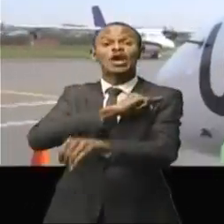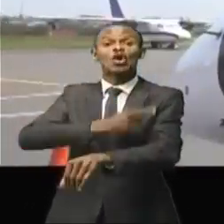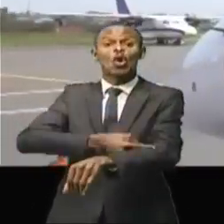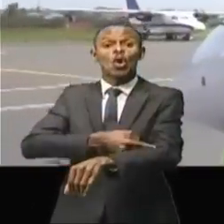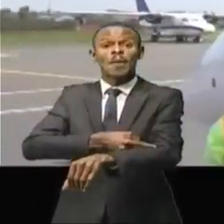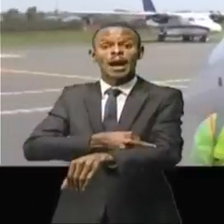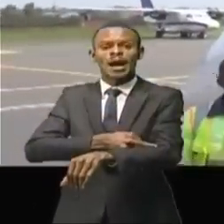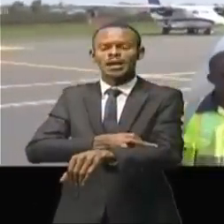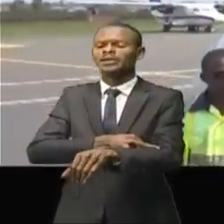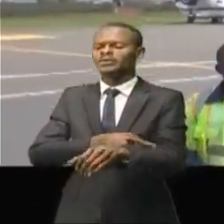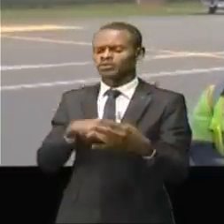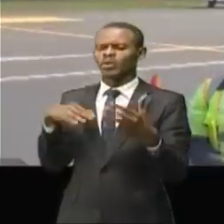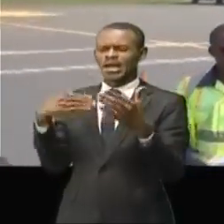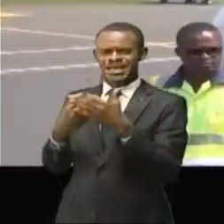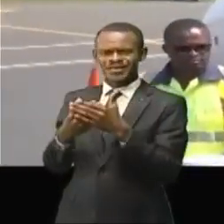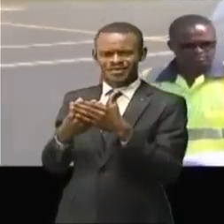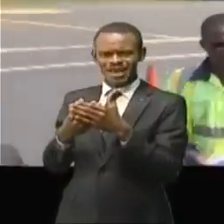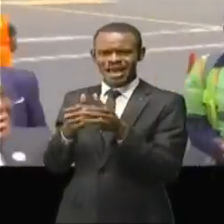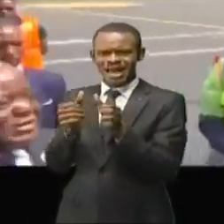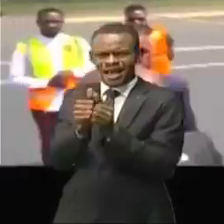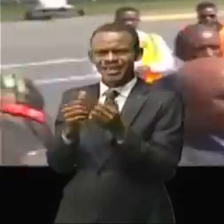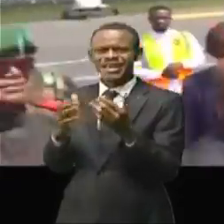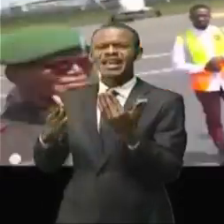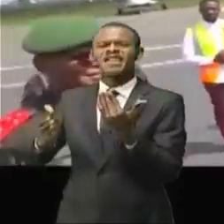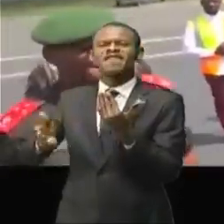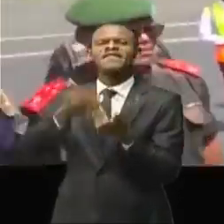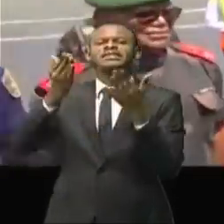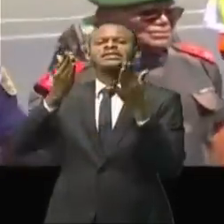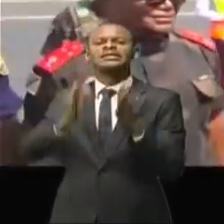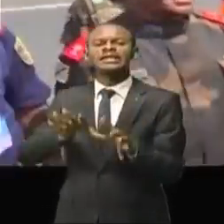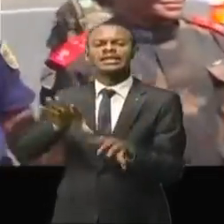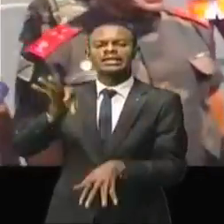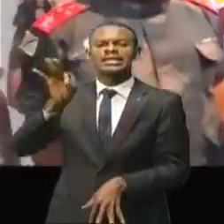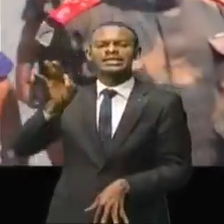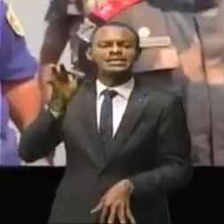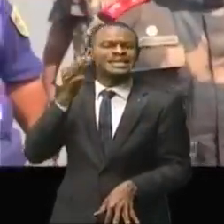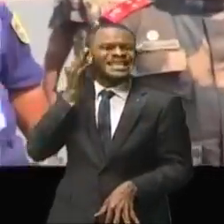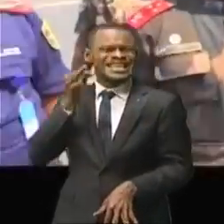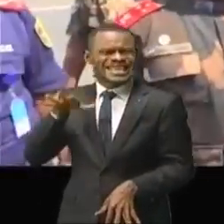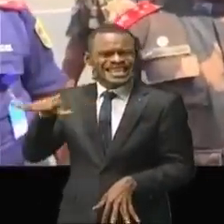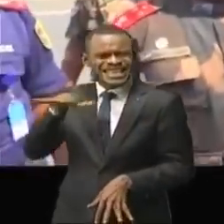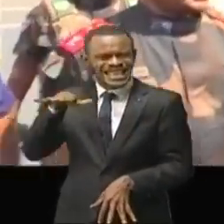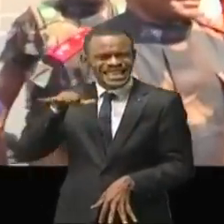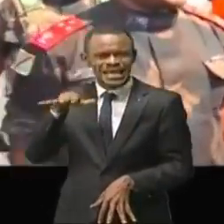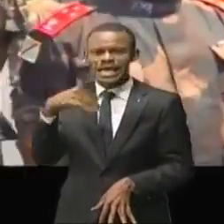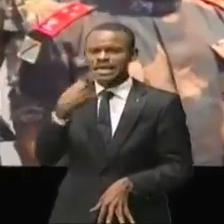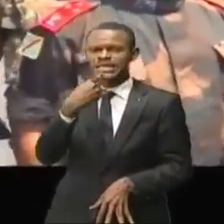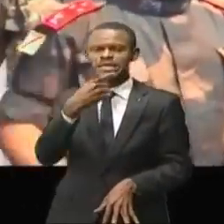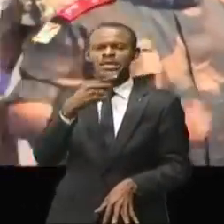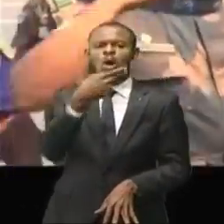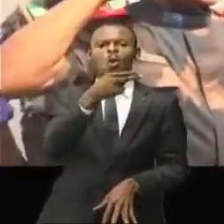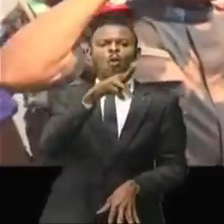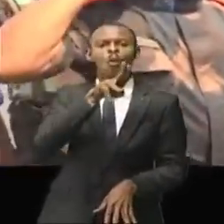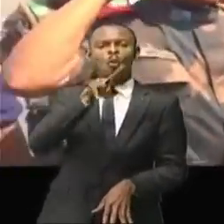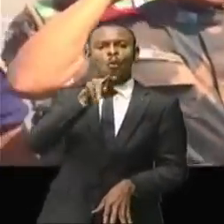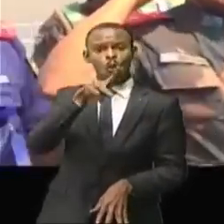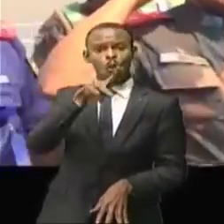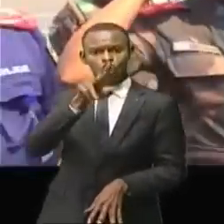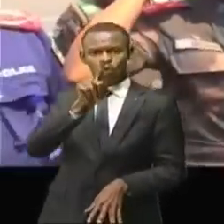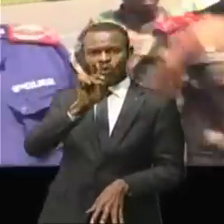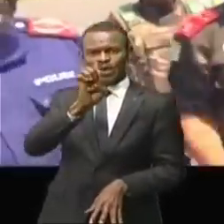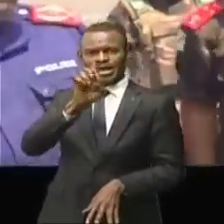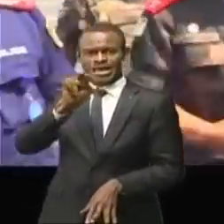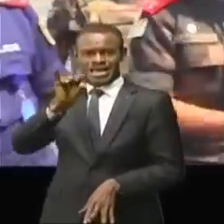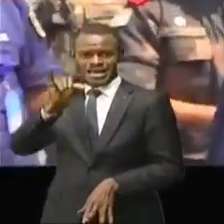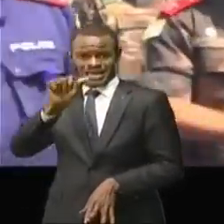désigné de l'EAC ou requinata arrivé ce mercredi à Goma chef-lieu de la province du Nord qui vous